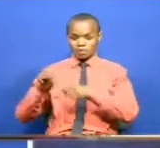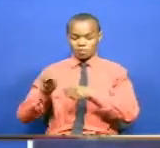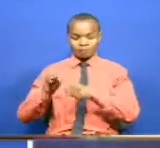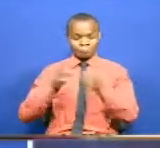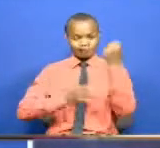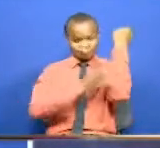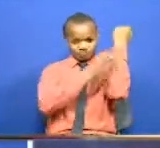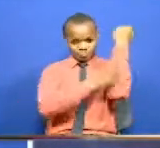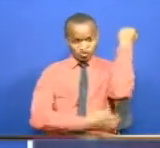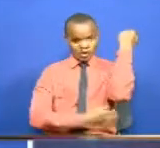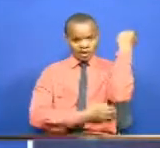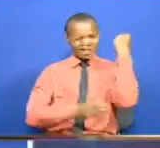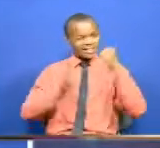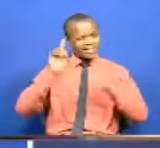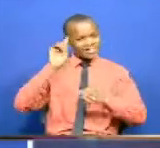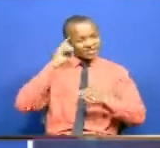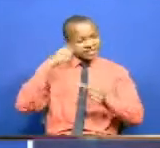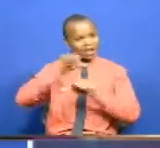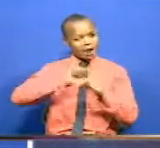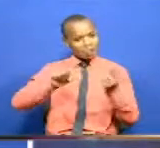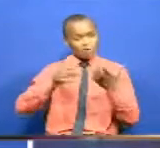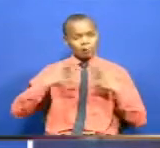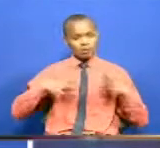umaskini. Fikirieni hawa watu.